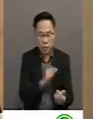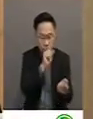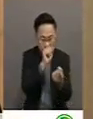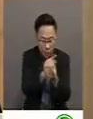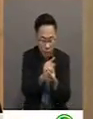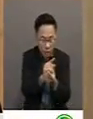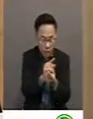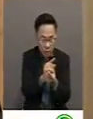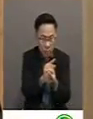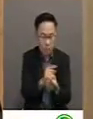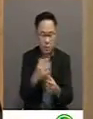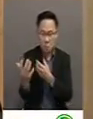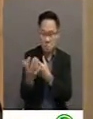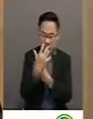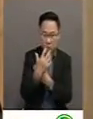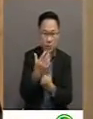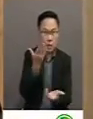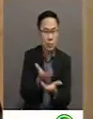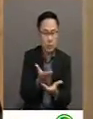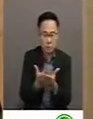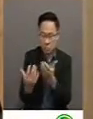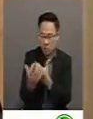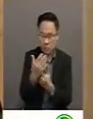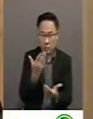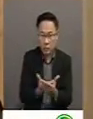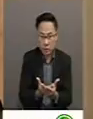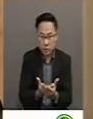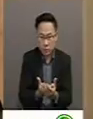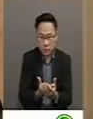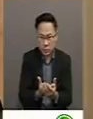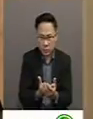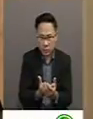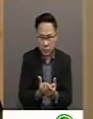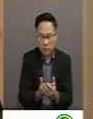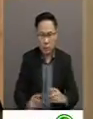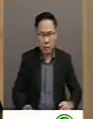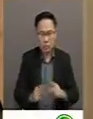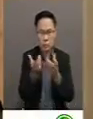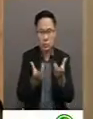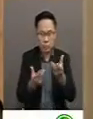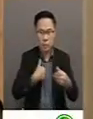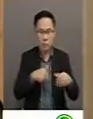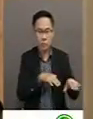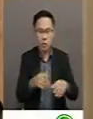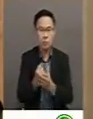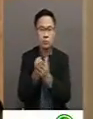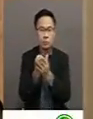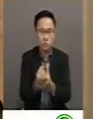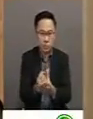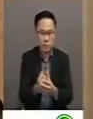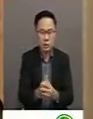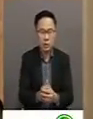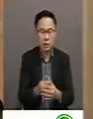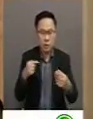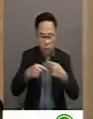ของการข่มขู่บังคับข่มขู่ทางกระทรวงยุติธรรมก็ยินดียื่นมือเข้าไปช่วย